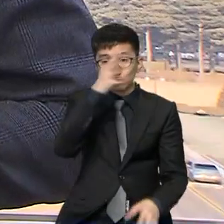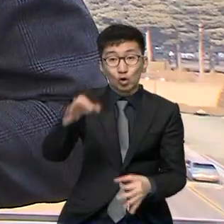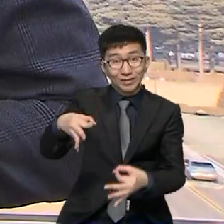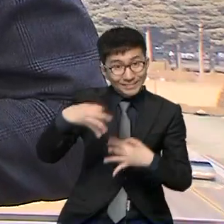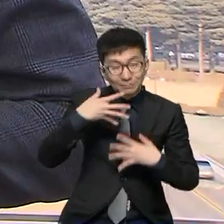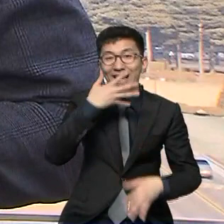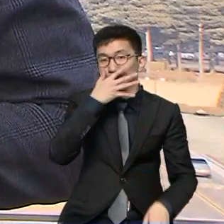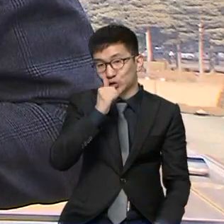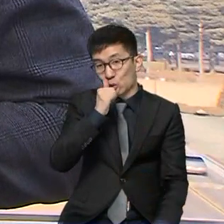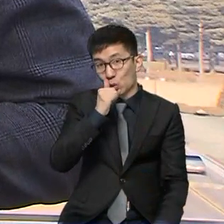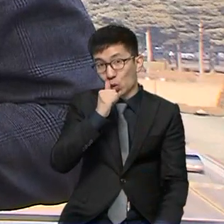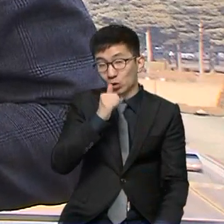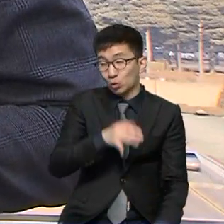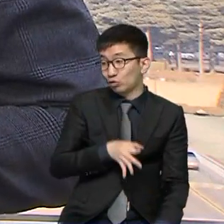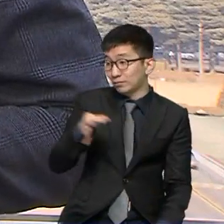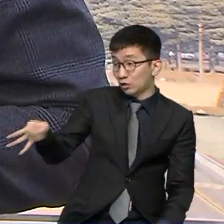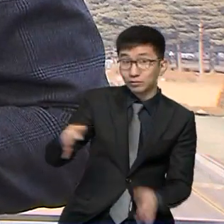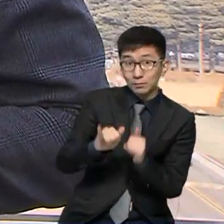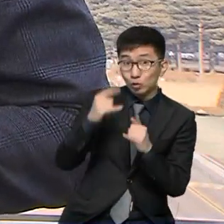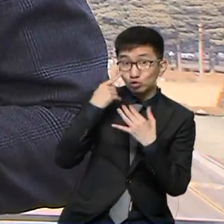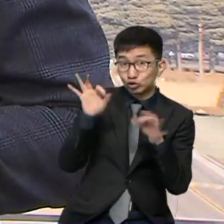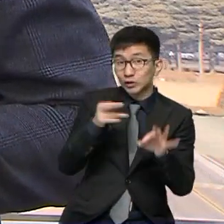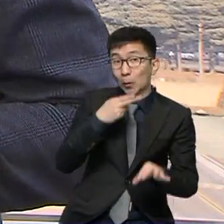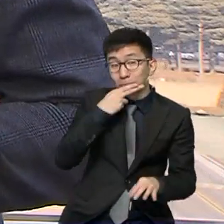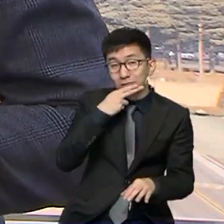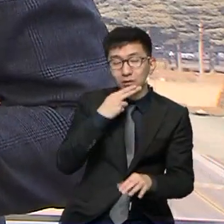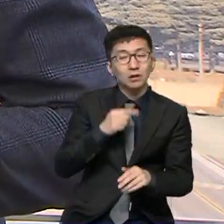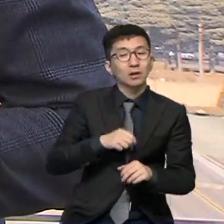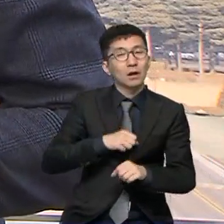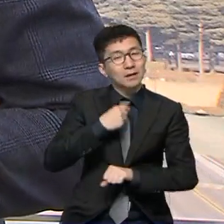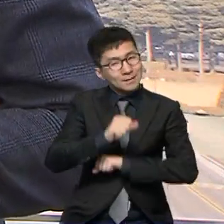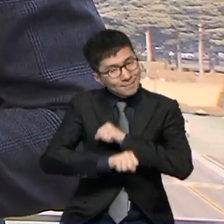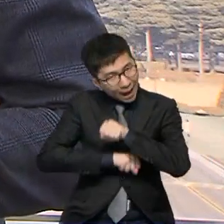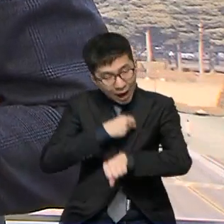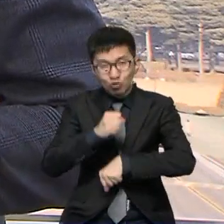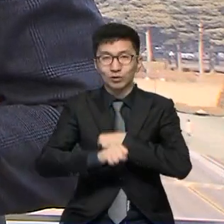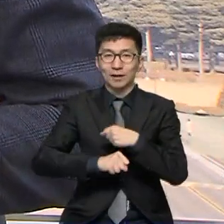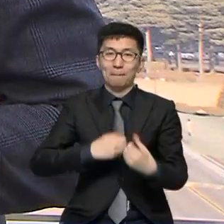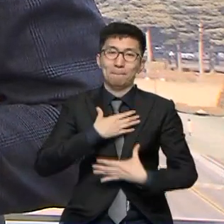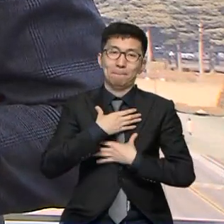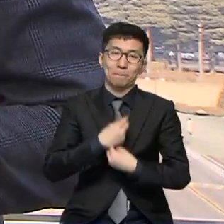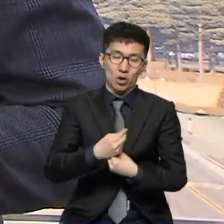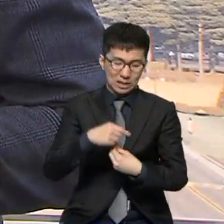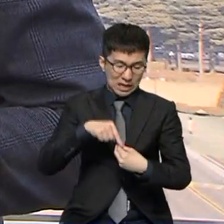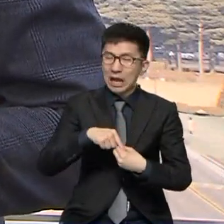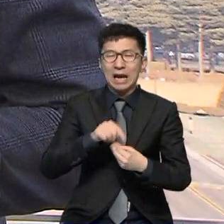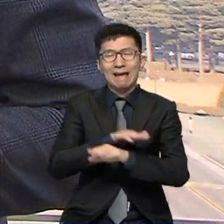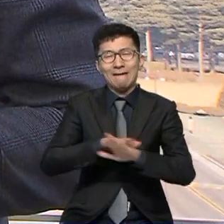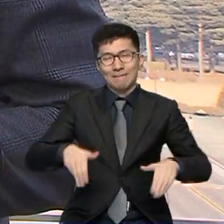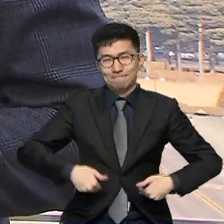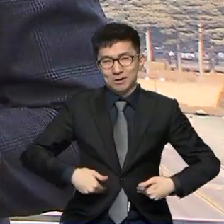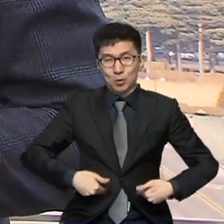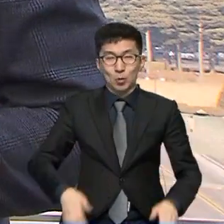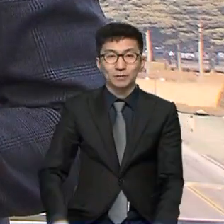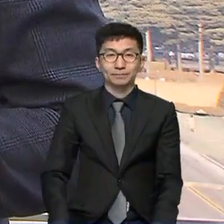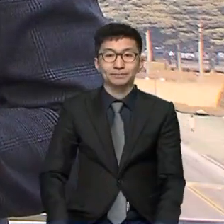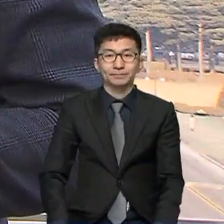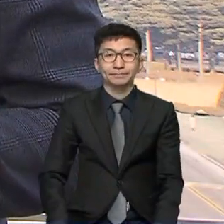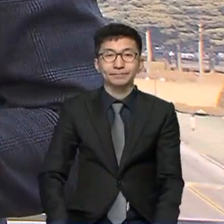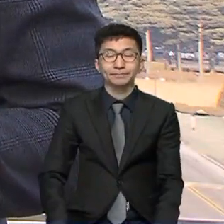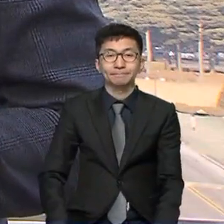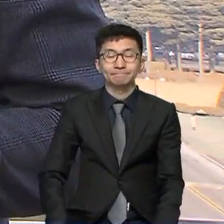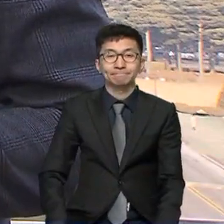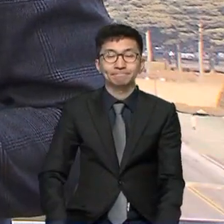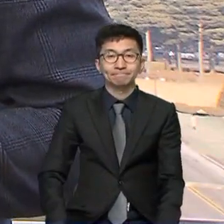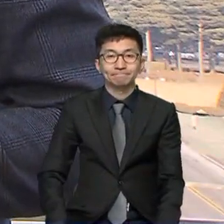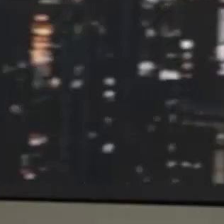모을 수 있고 돈을 건네는 쪽도 눈치를 살필 필요가 없는 규제의 사각지대를 개선해야 한다는 목소리가 높습니다. SBS